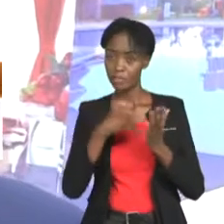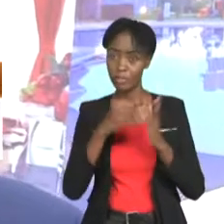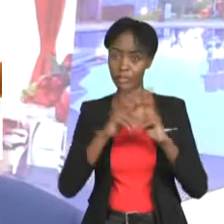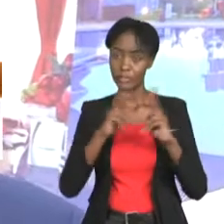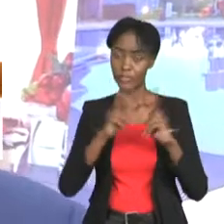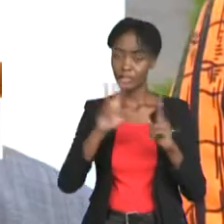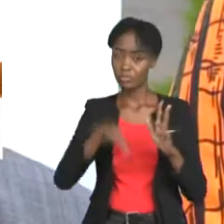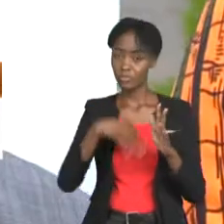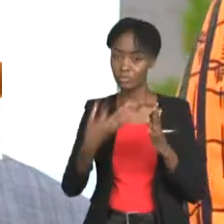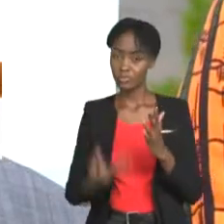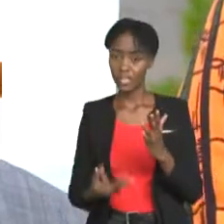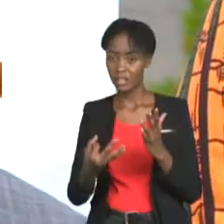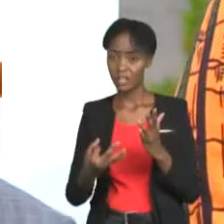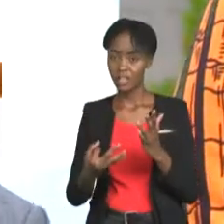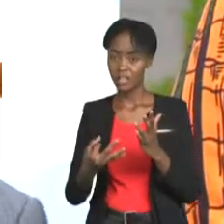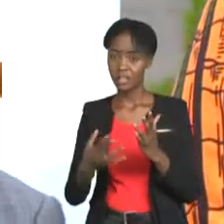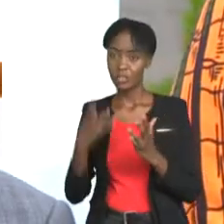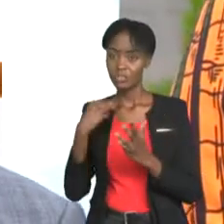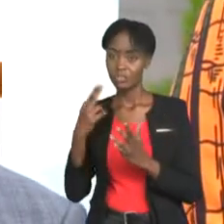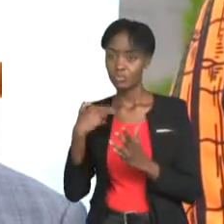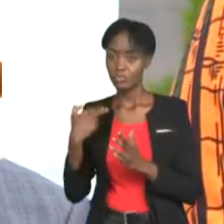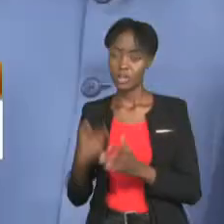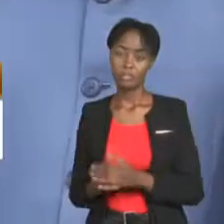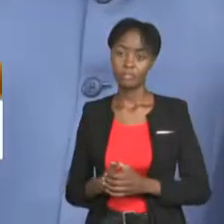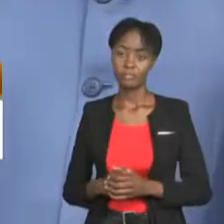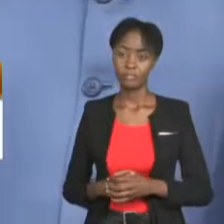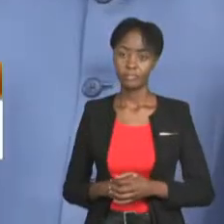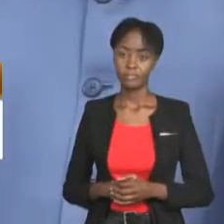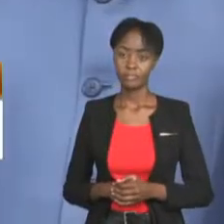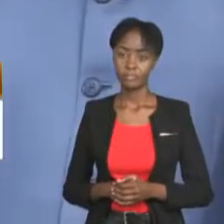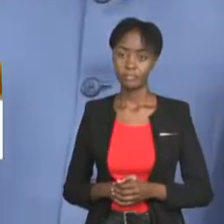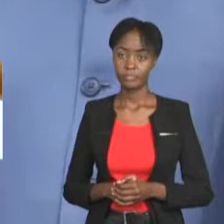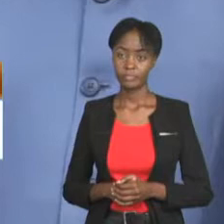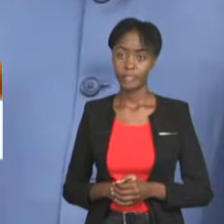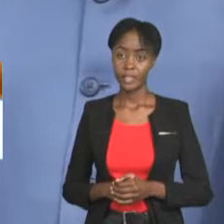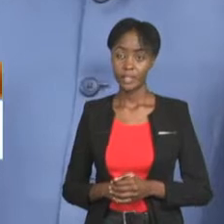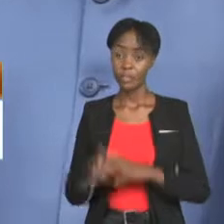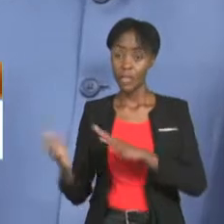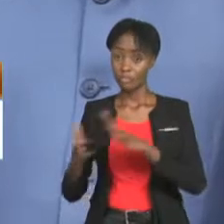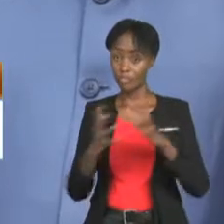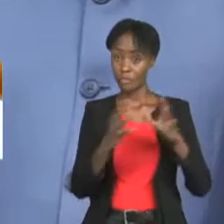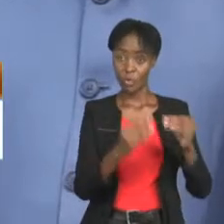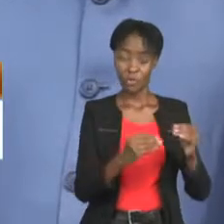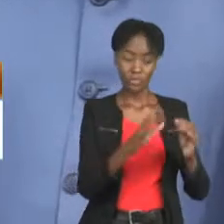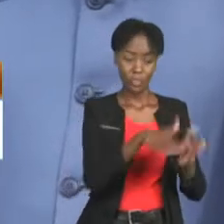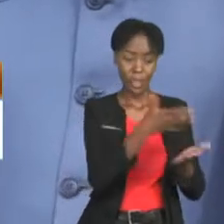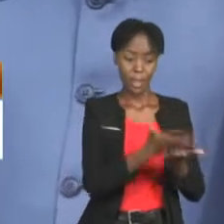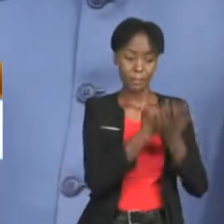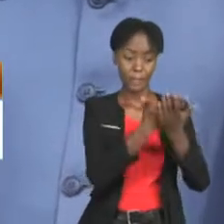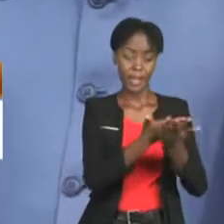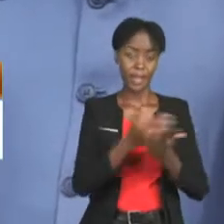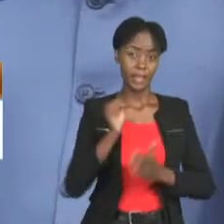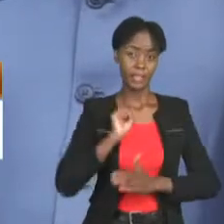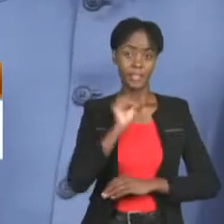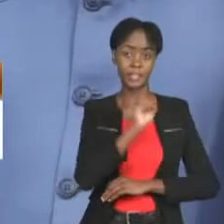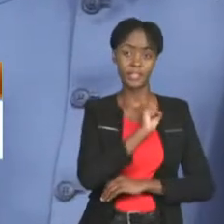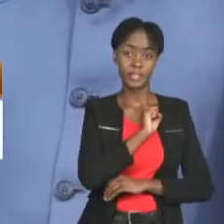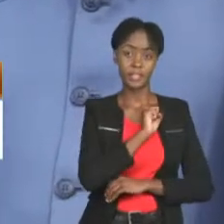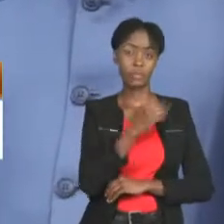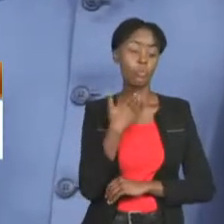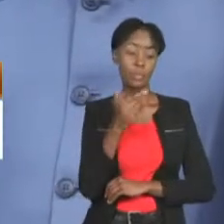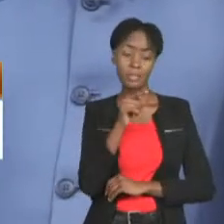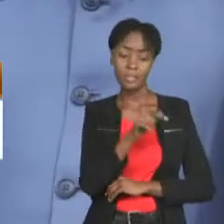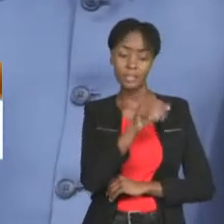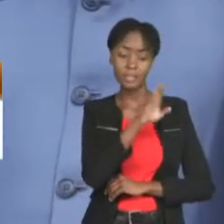kuangusha sekta ya sukari nchini. It is before the Senate, and we need this bill